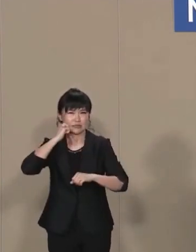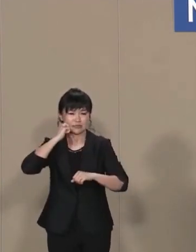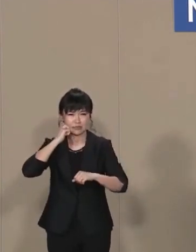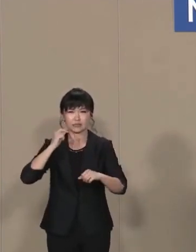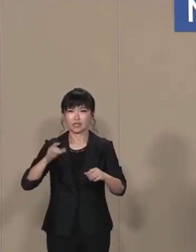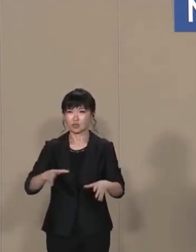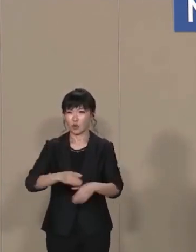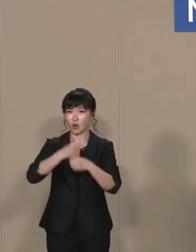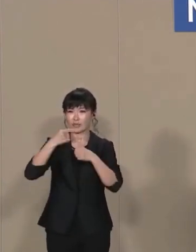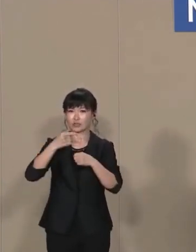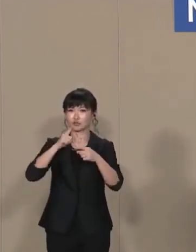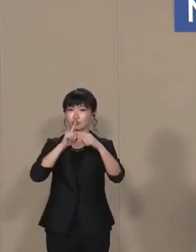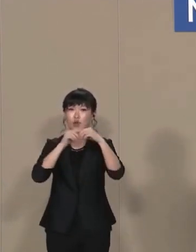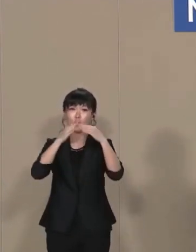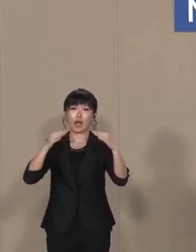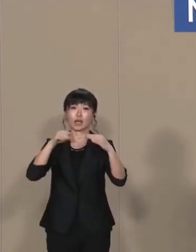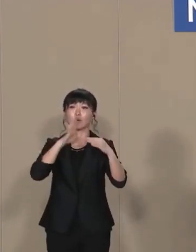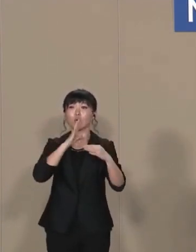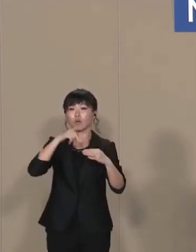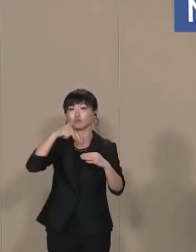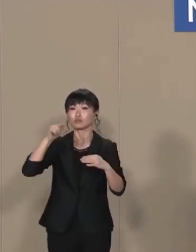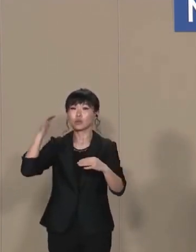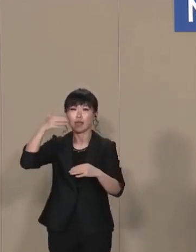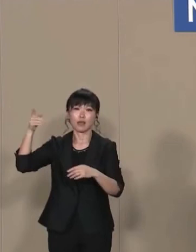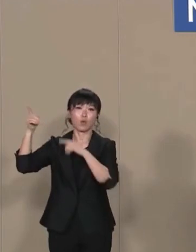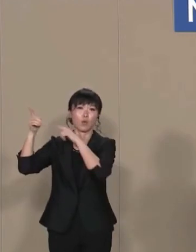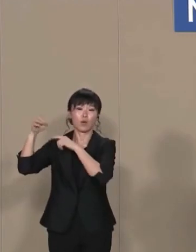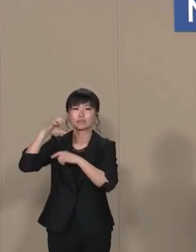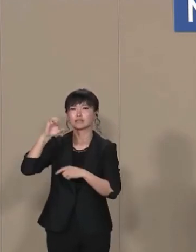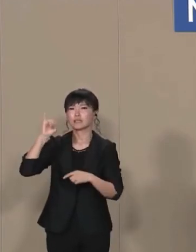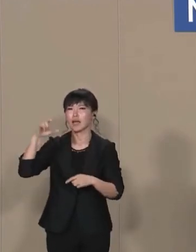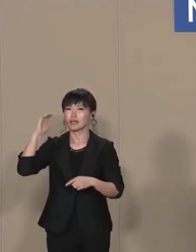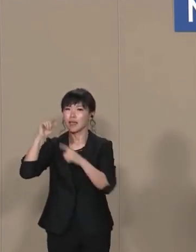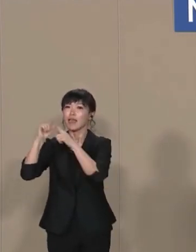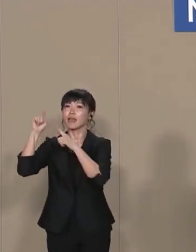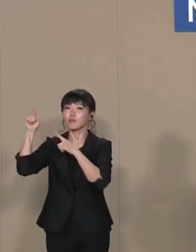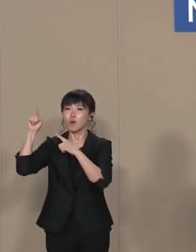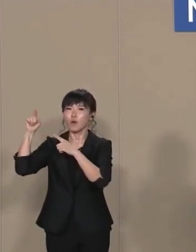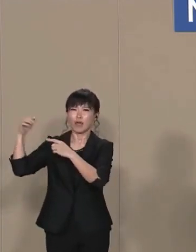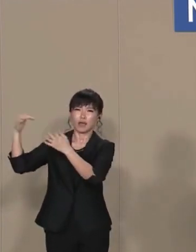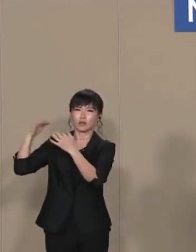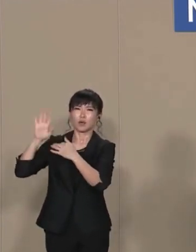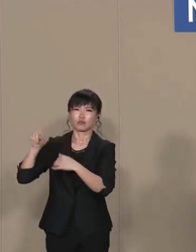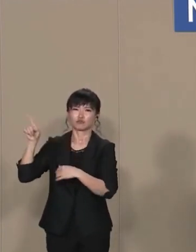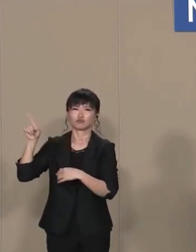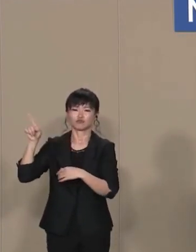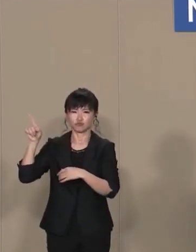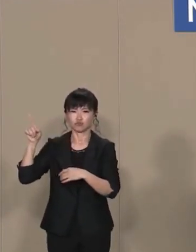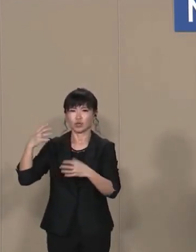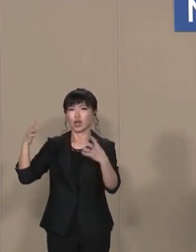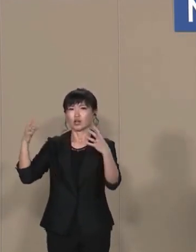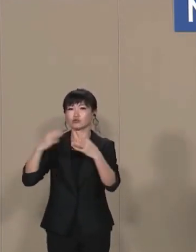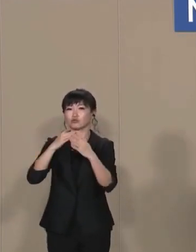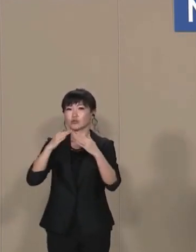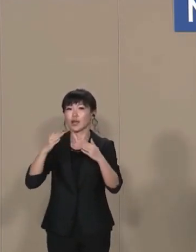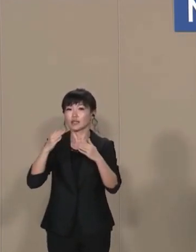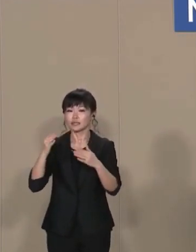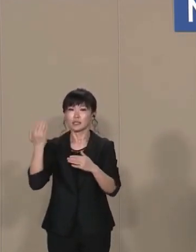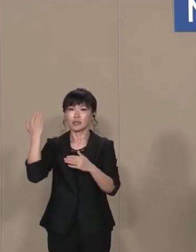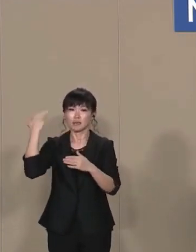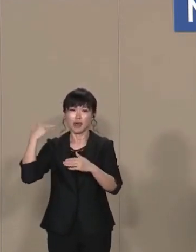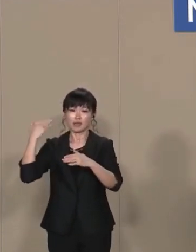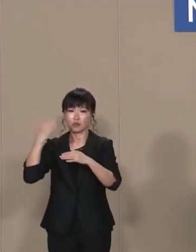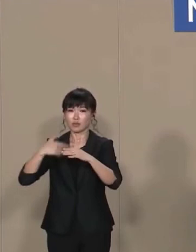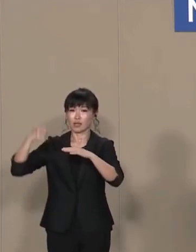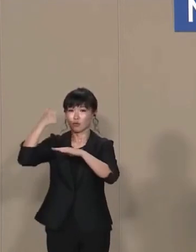教会の本部は米国で米国 cia が支援してきた影もありトランプ元大統領が集会に参加するほど米国でも力を持ってい